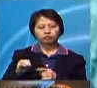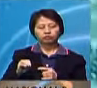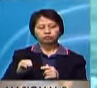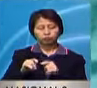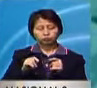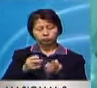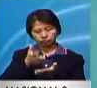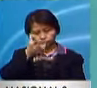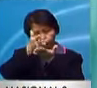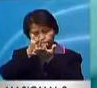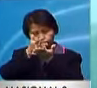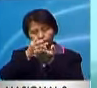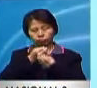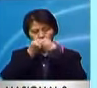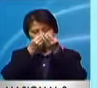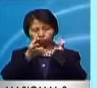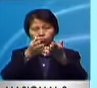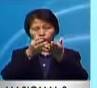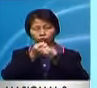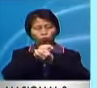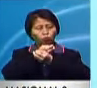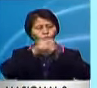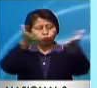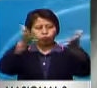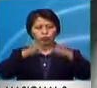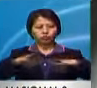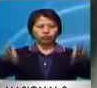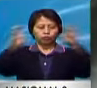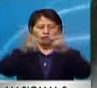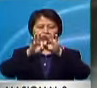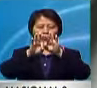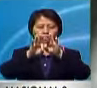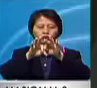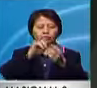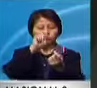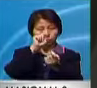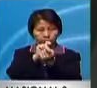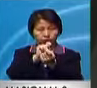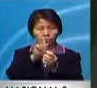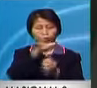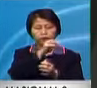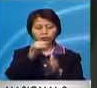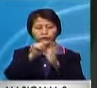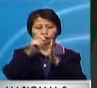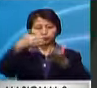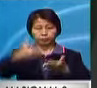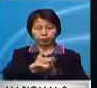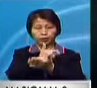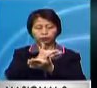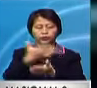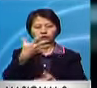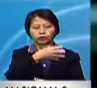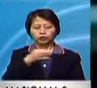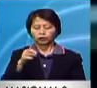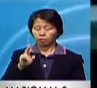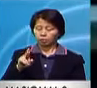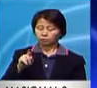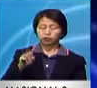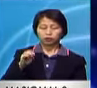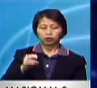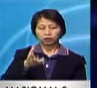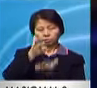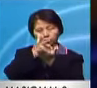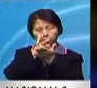penyalur maklumat utama negara yang benar, tepat lagi terkini. Selain merupakan